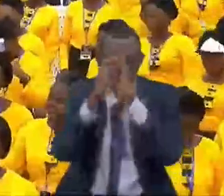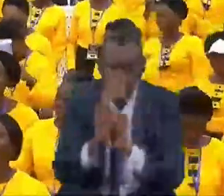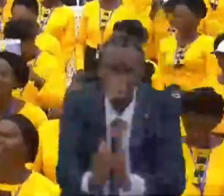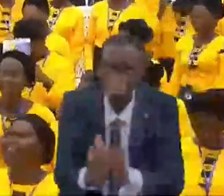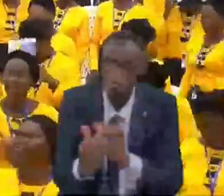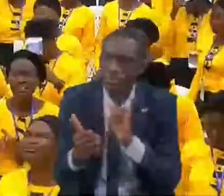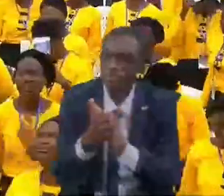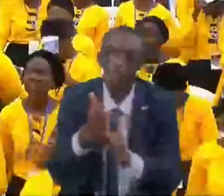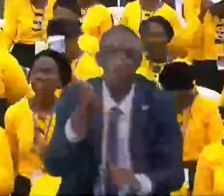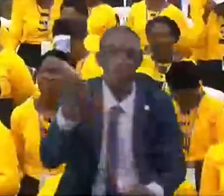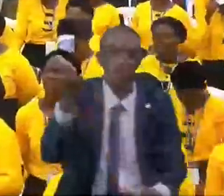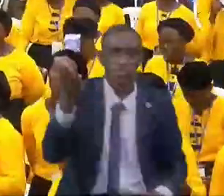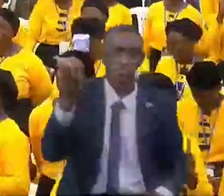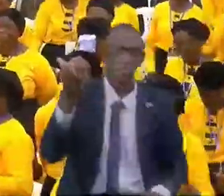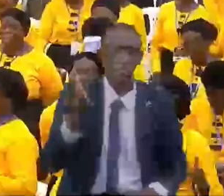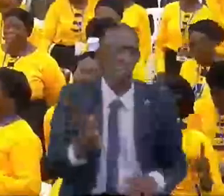l'encens